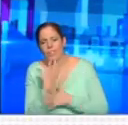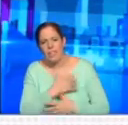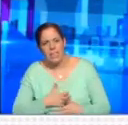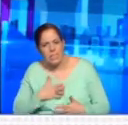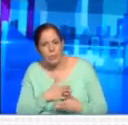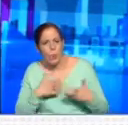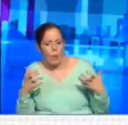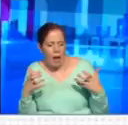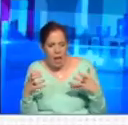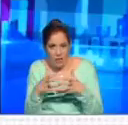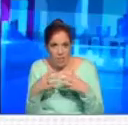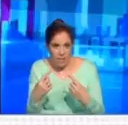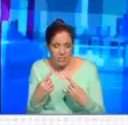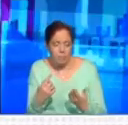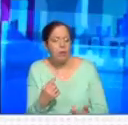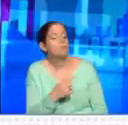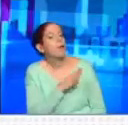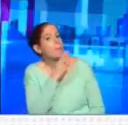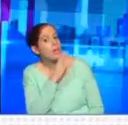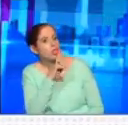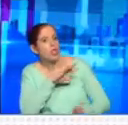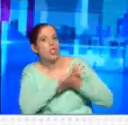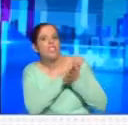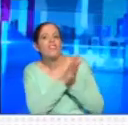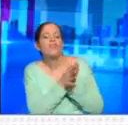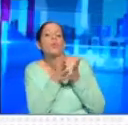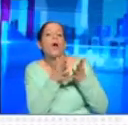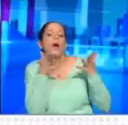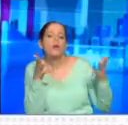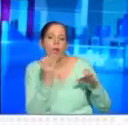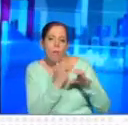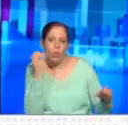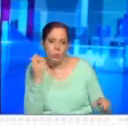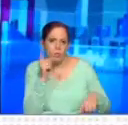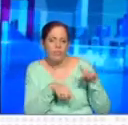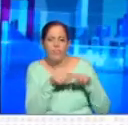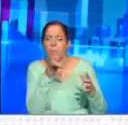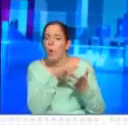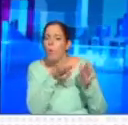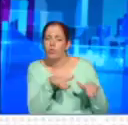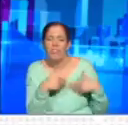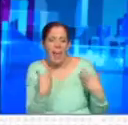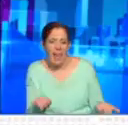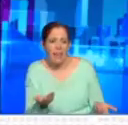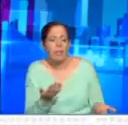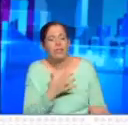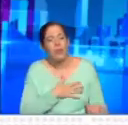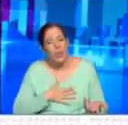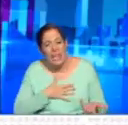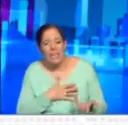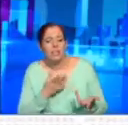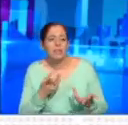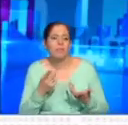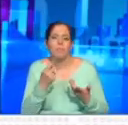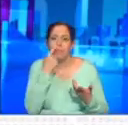על החברה עצמה. הבעיה היא שכשיש צפיפות כל כך גדולה באוטובוס, לפעמים גם אין איפה לשבת, לפעמים את יודעת, לא נעים,